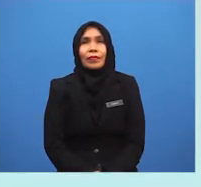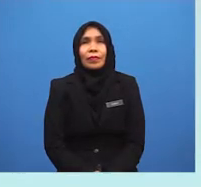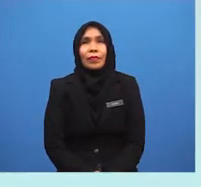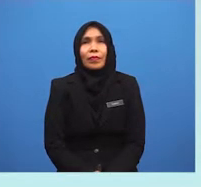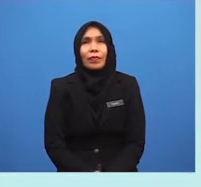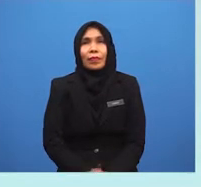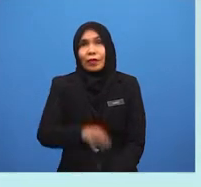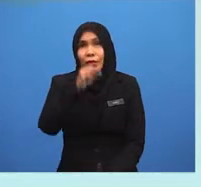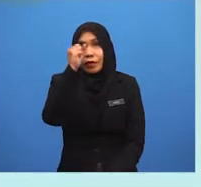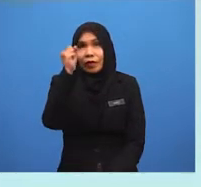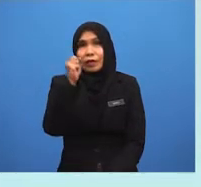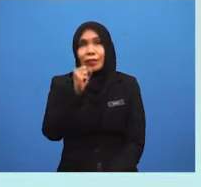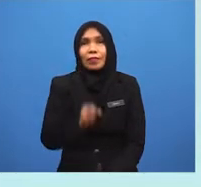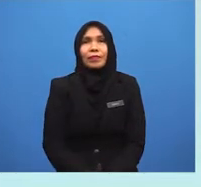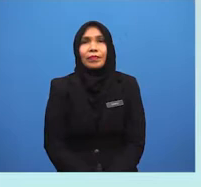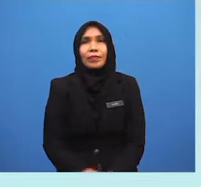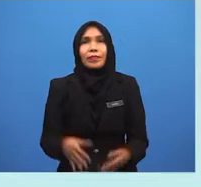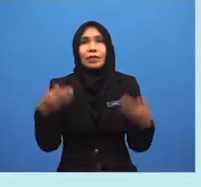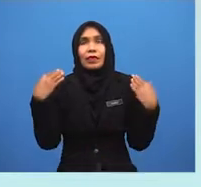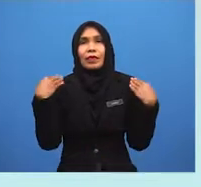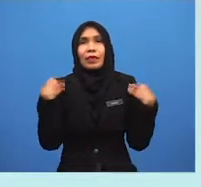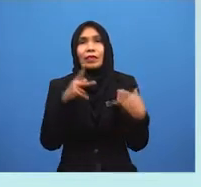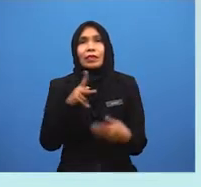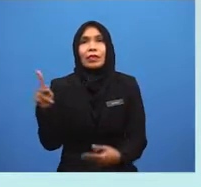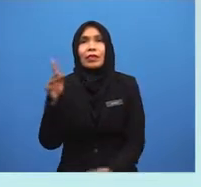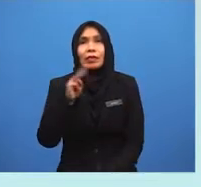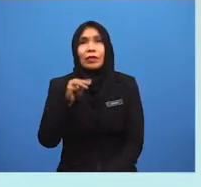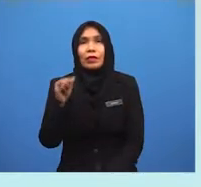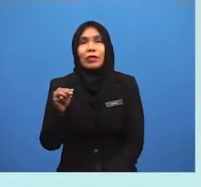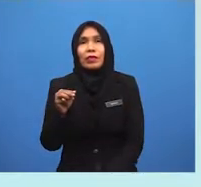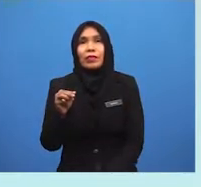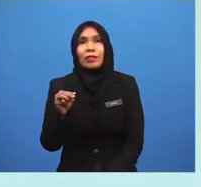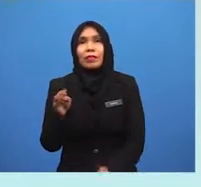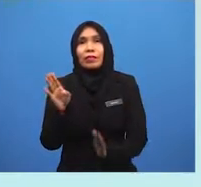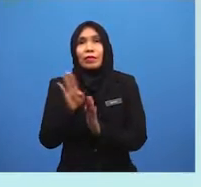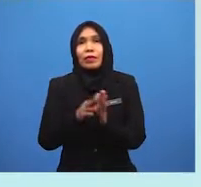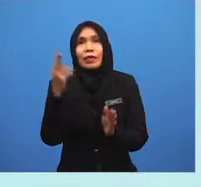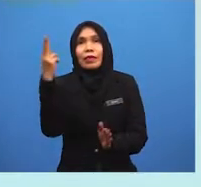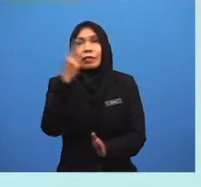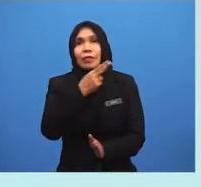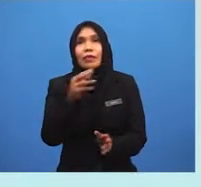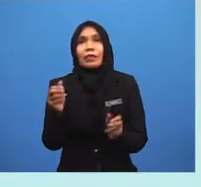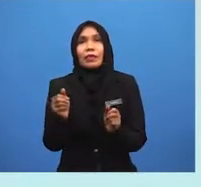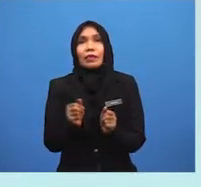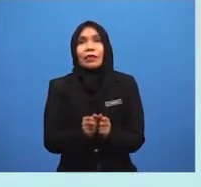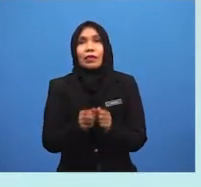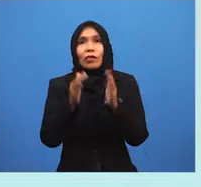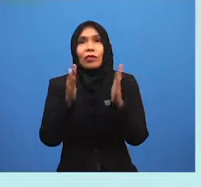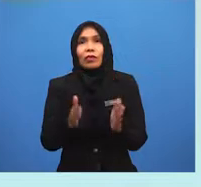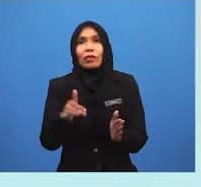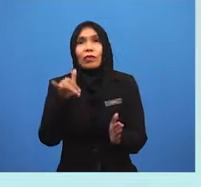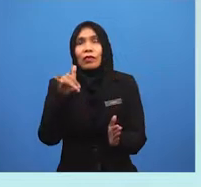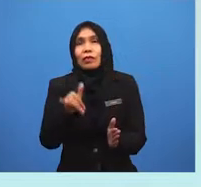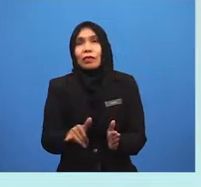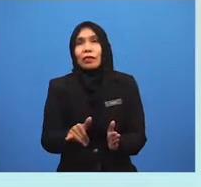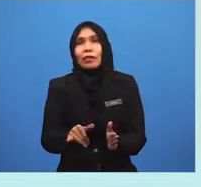Soalannya sebegini. Adakah murid-murid berhadapan dengan orang yang teristimewa